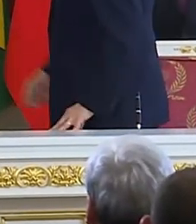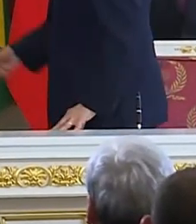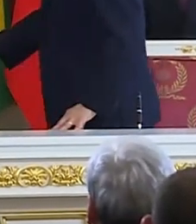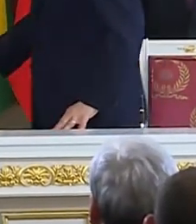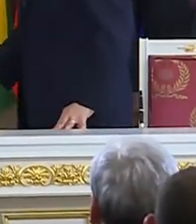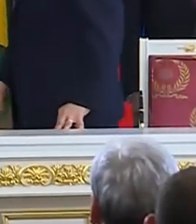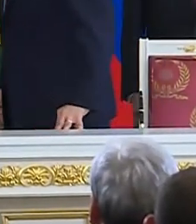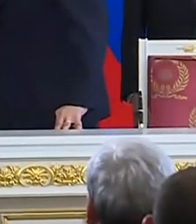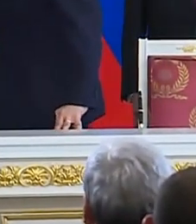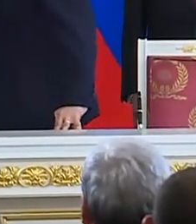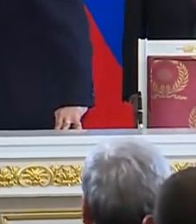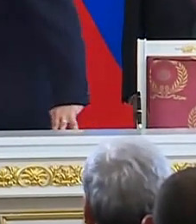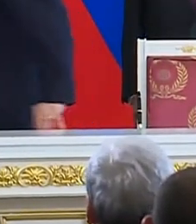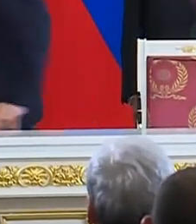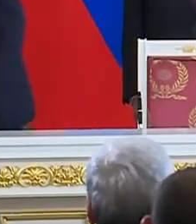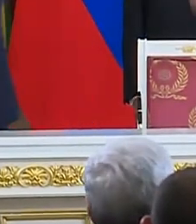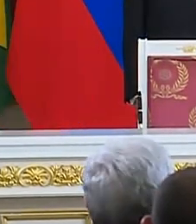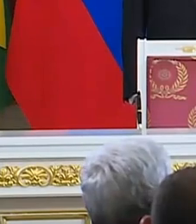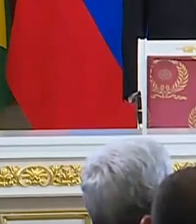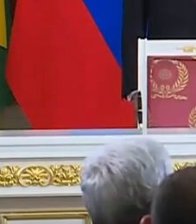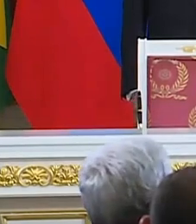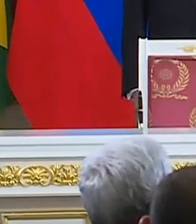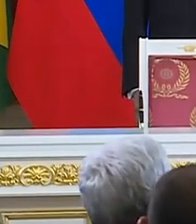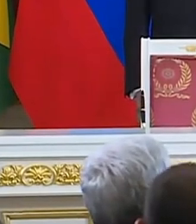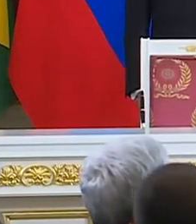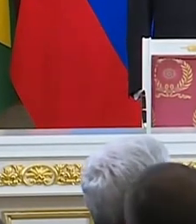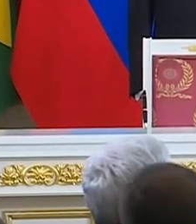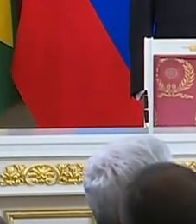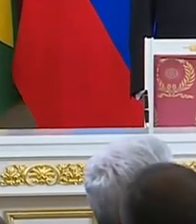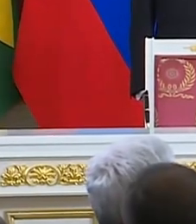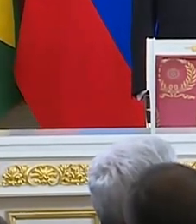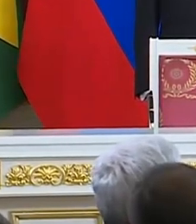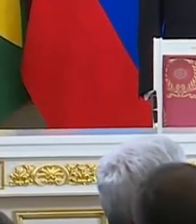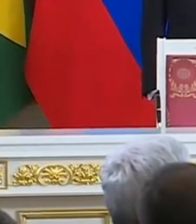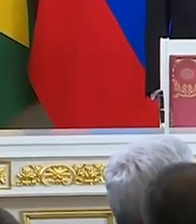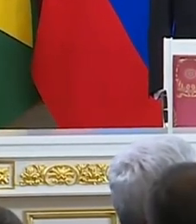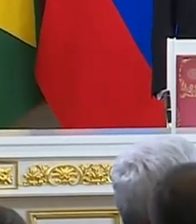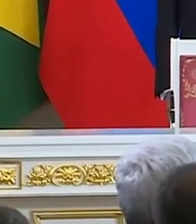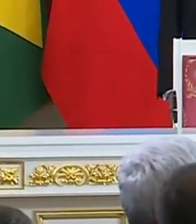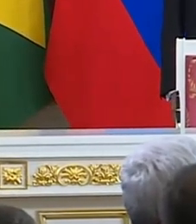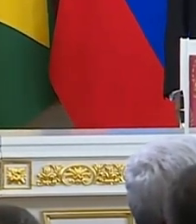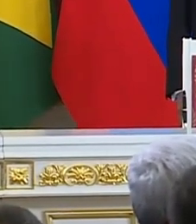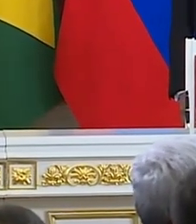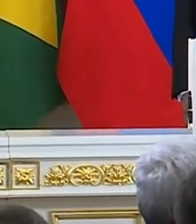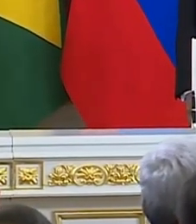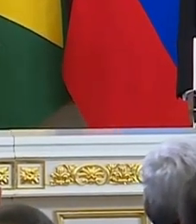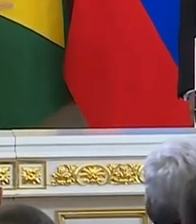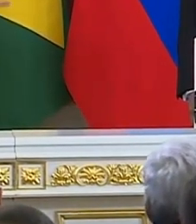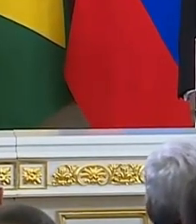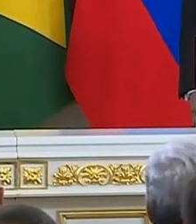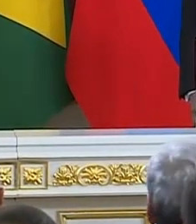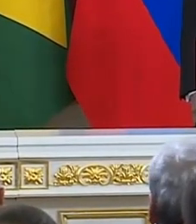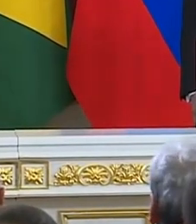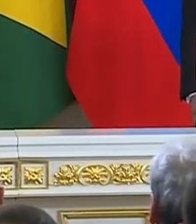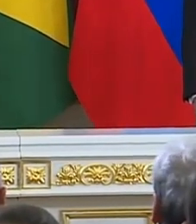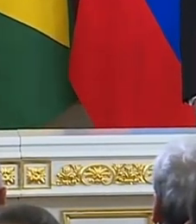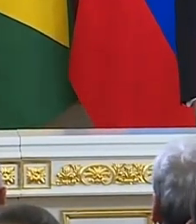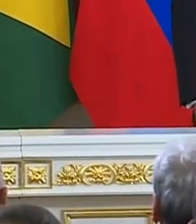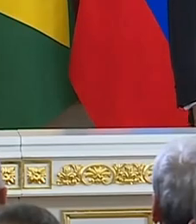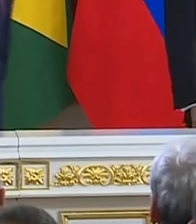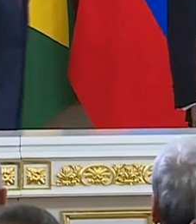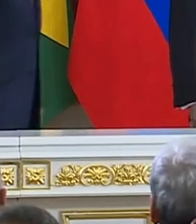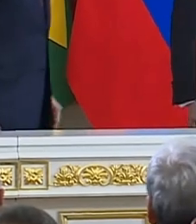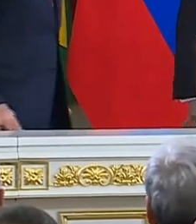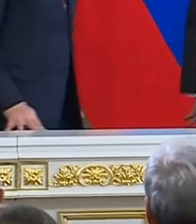Министр иностранных дел Российской Федерации Сергей Викторович Лавров и министр иностранных дел Федеративной Республики